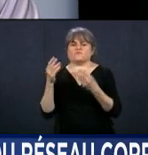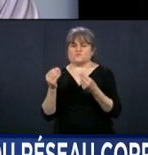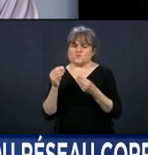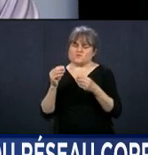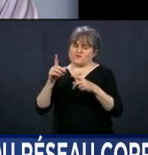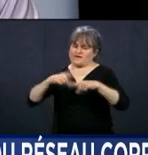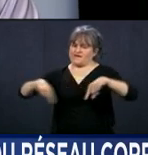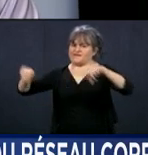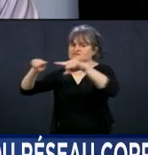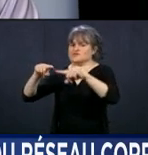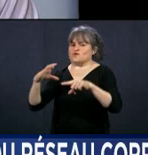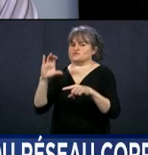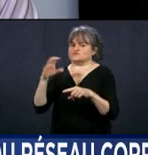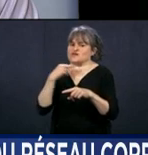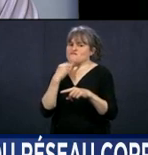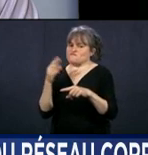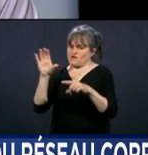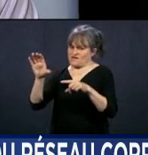Charlevoix.